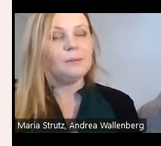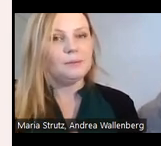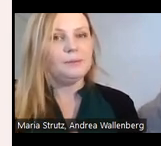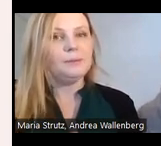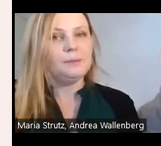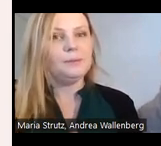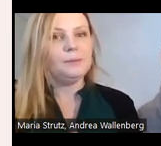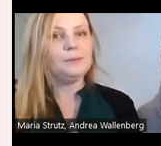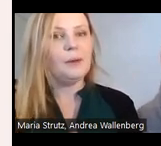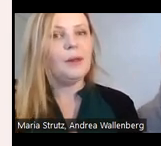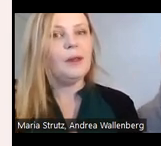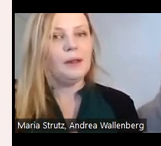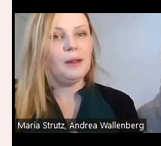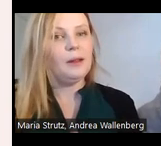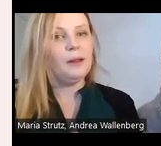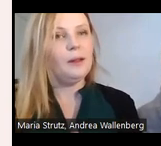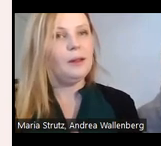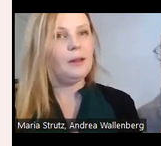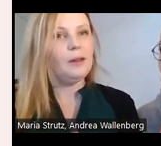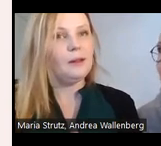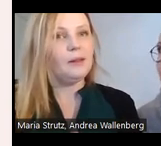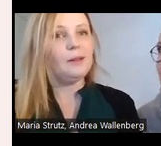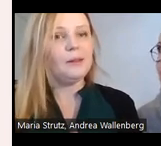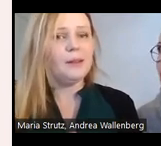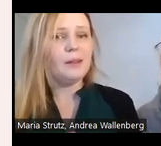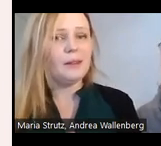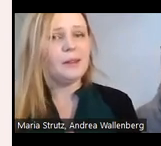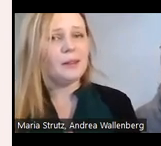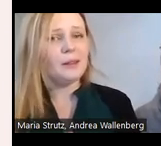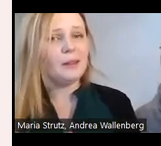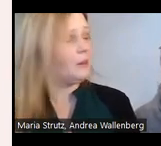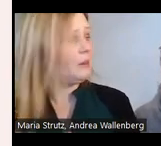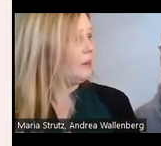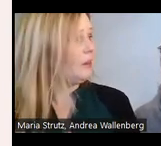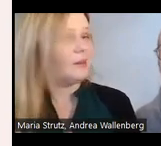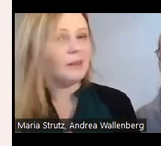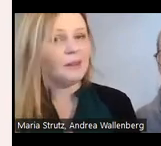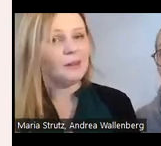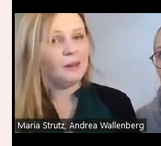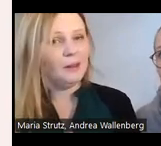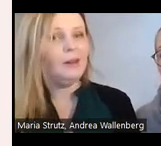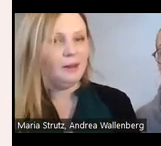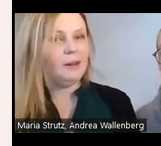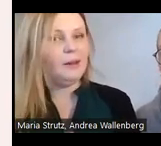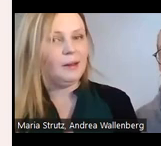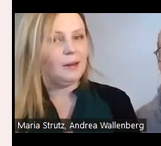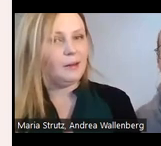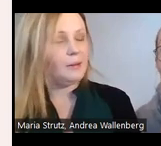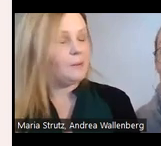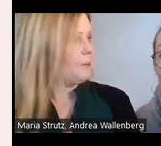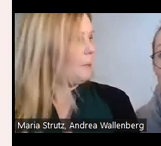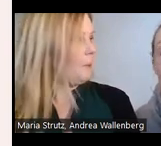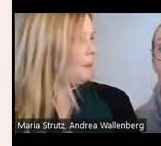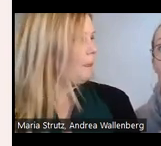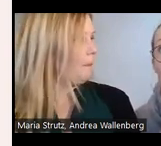brallan. Hur länge orkar jag sitta still? Och då vet jag att vi sjunger alltid tre sånger. Och först ska vi sjunga